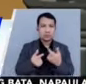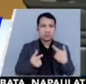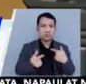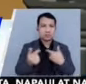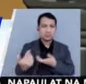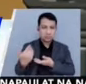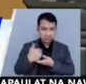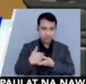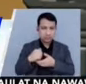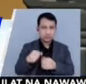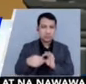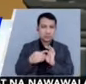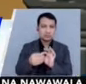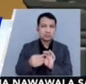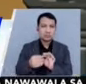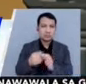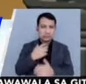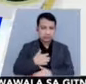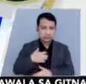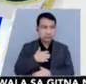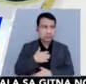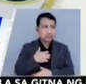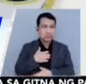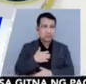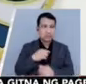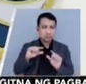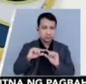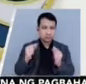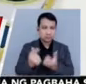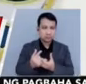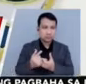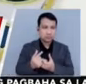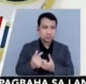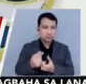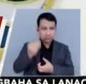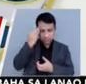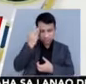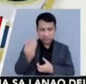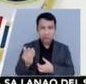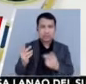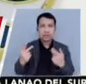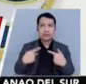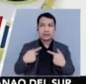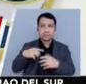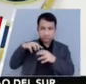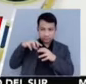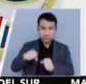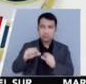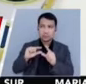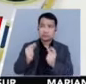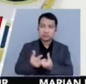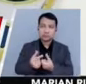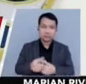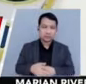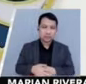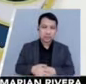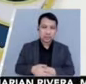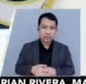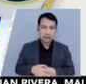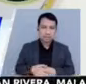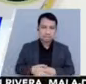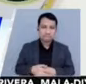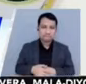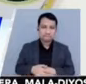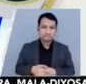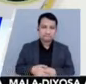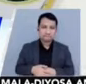na nagre-reklamo sa grupo nila. Binabanggit nga po nila na nahuli na sila ng grupo na yon at